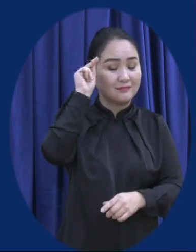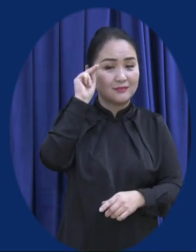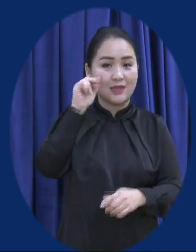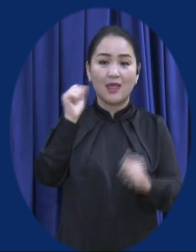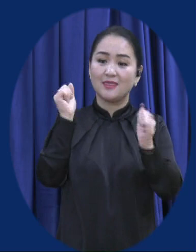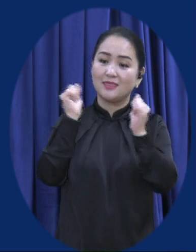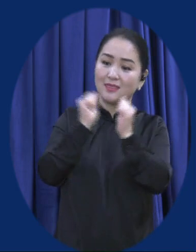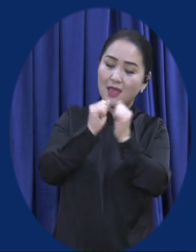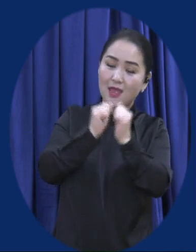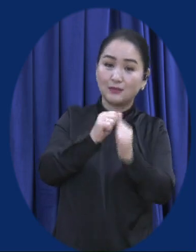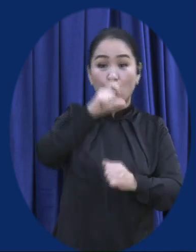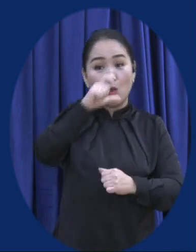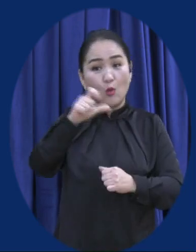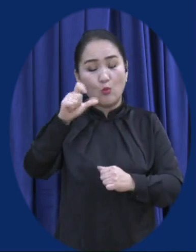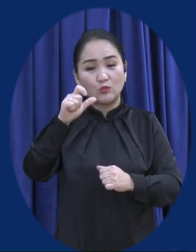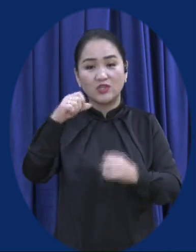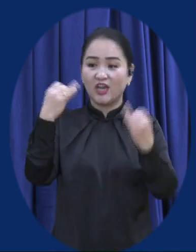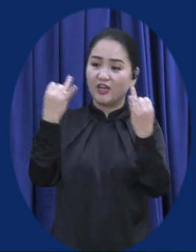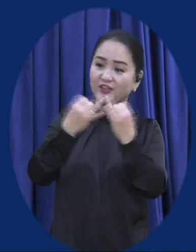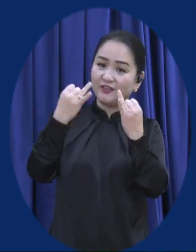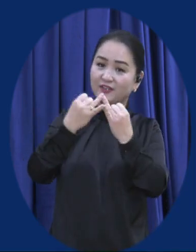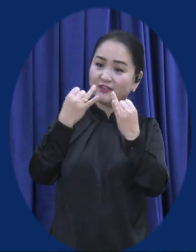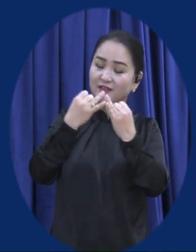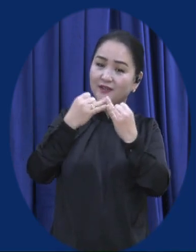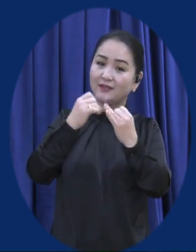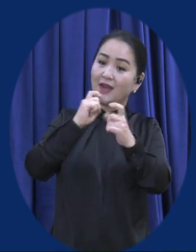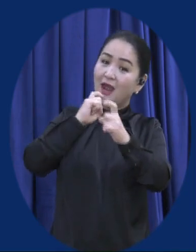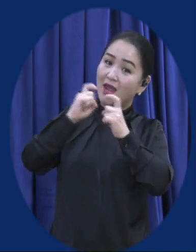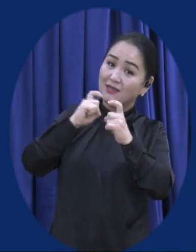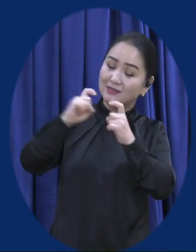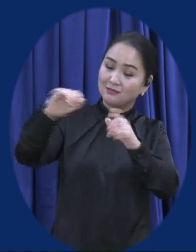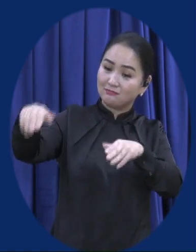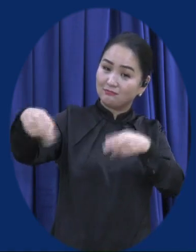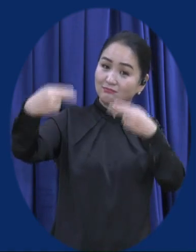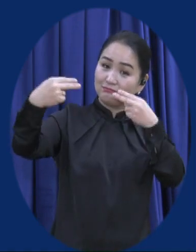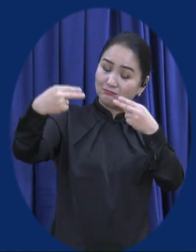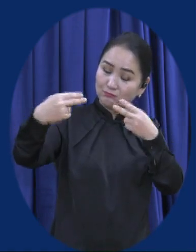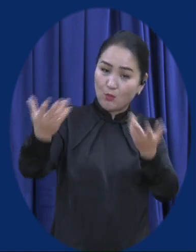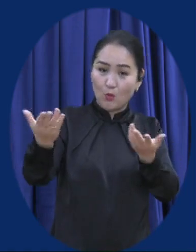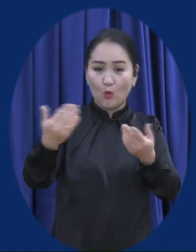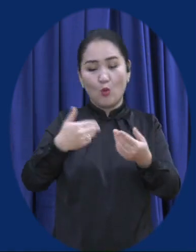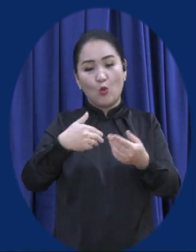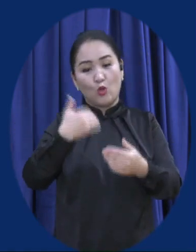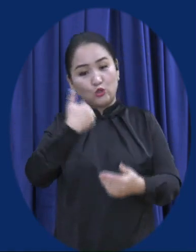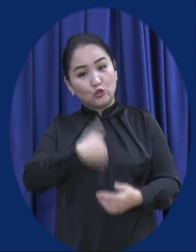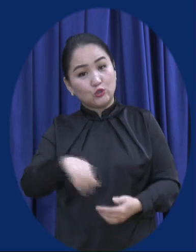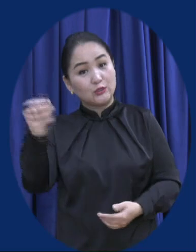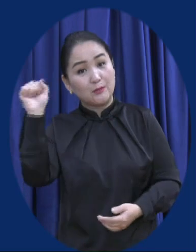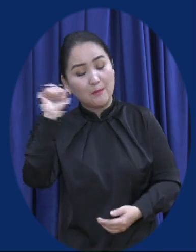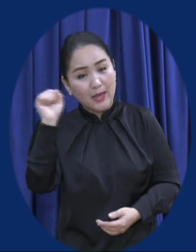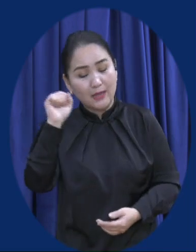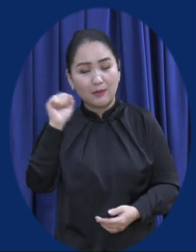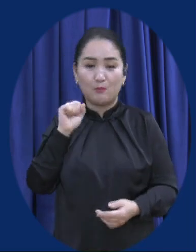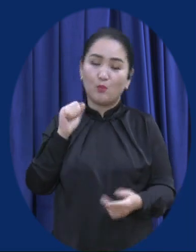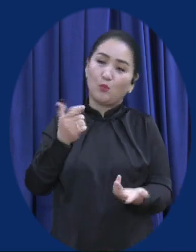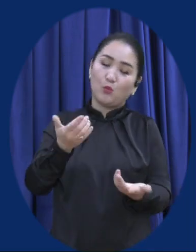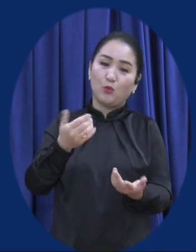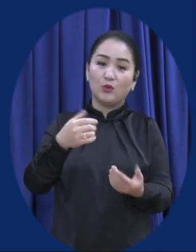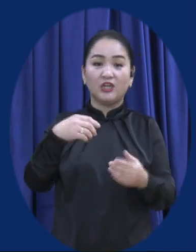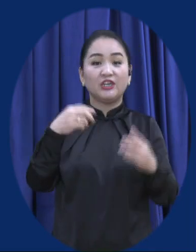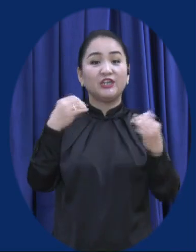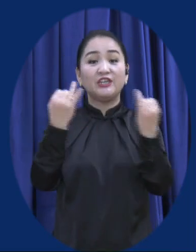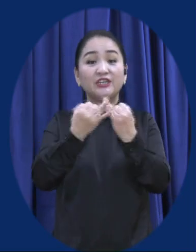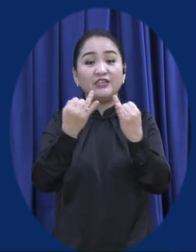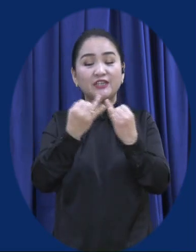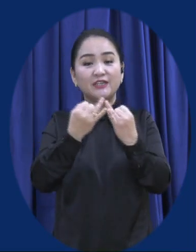нөхдтэйгөө онлайнаар одоо харьцах одоо ямар нэгэн төрсөн өдөр баяр ёслолыг бол онлайнаар тэмдэглэж